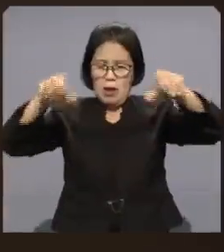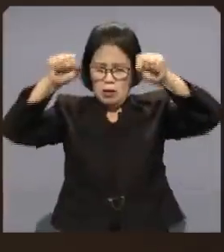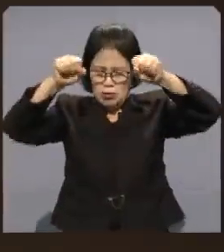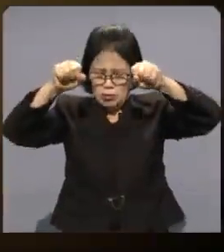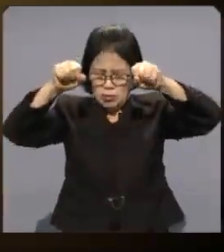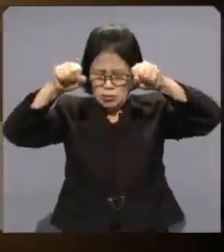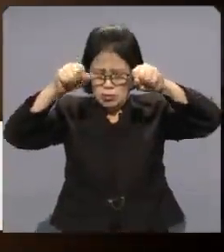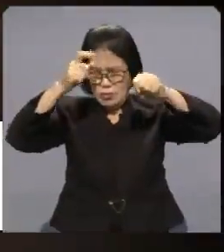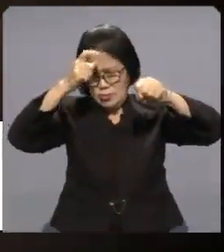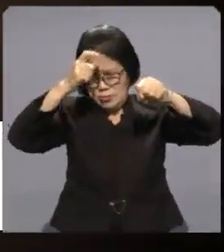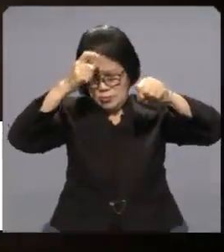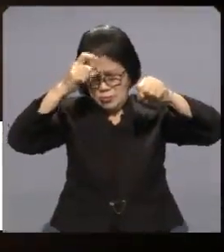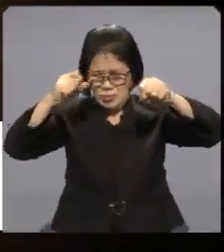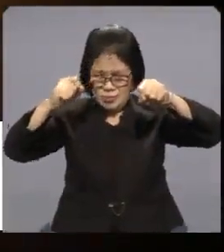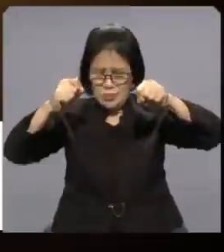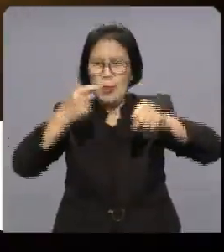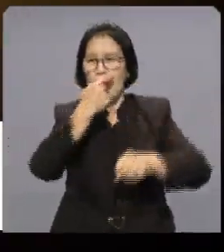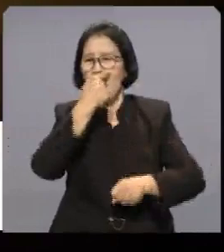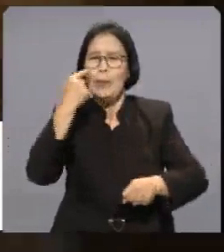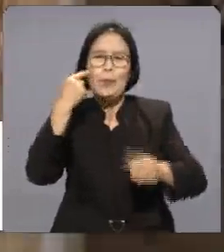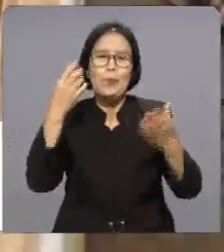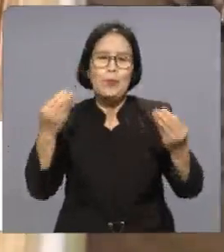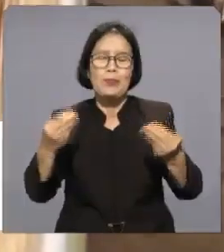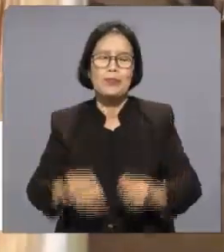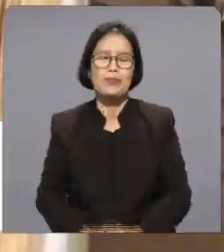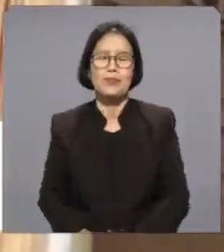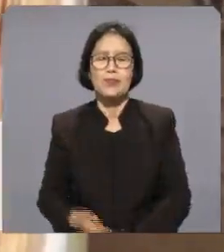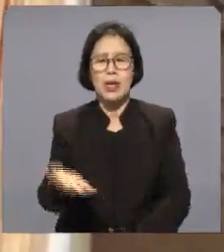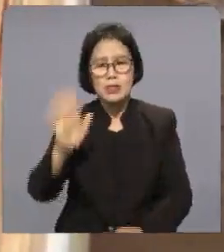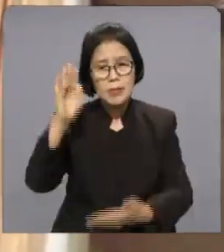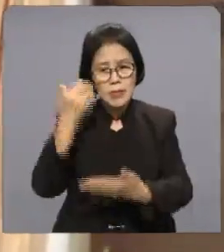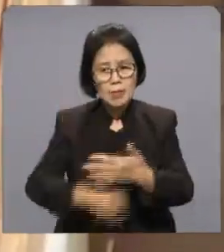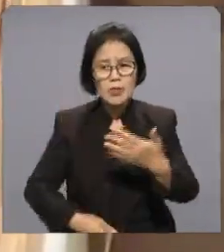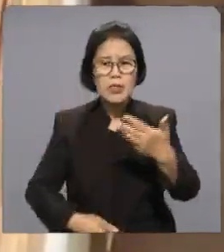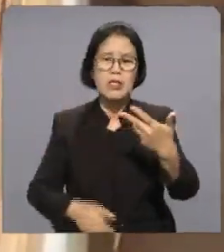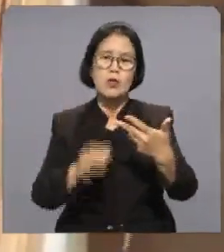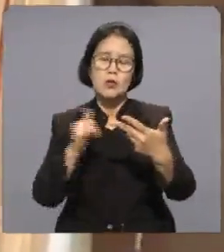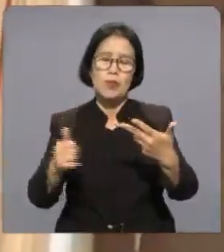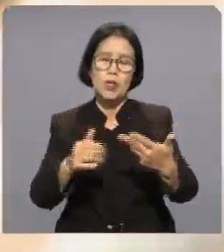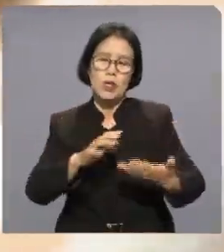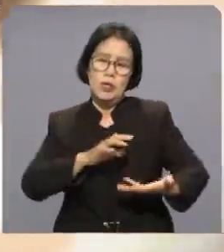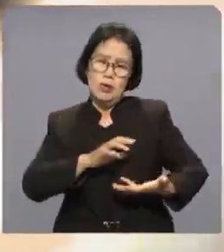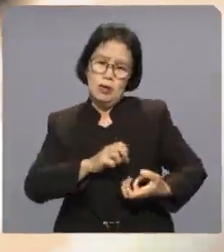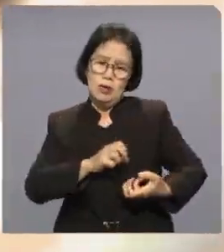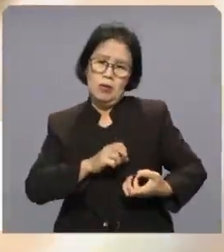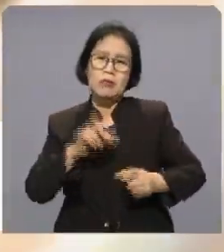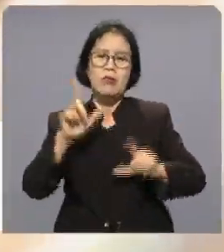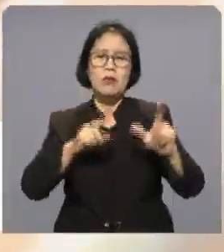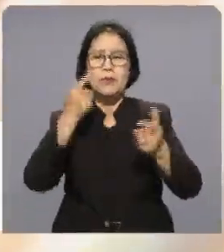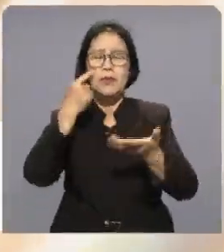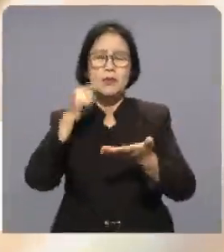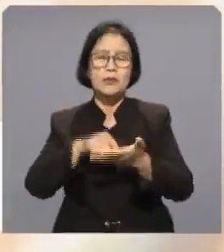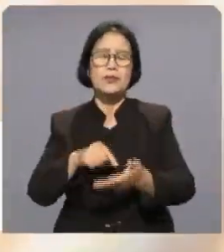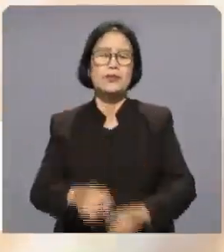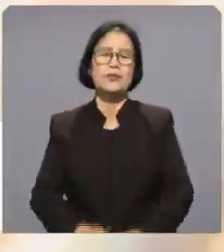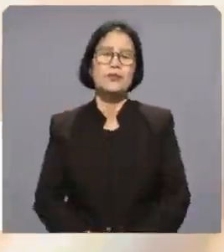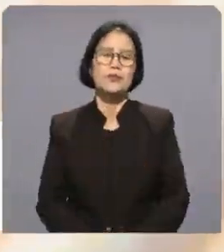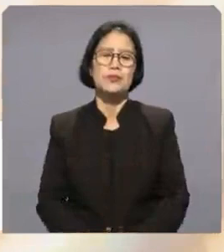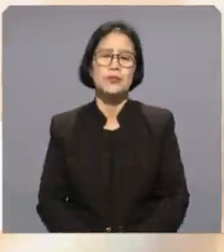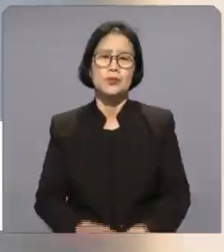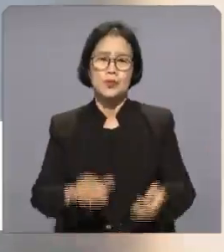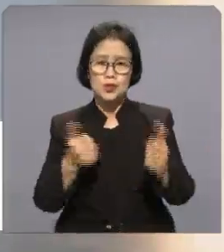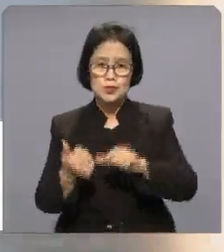시간 버틴 것으로 확인됐습니다. 하지만 나머지 7명은 심정지 상태로 발견됐습니다.